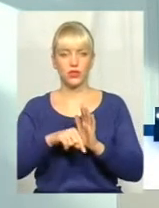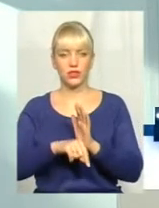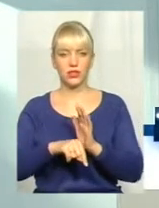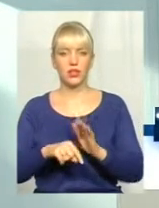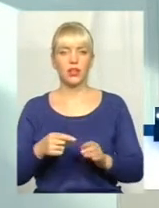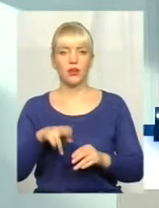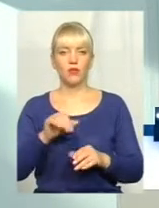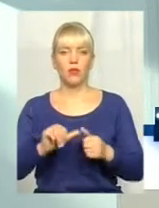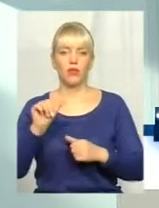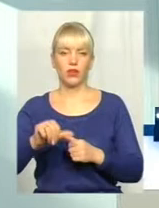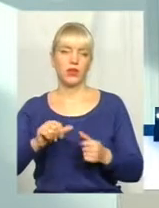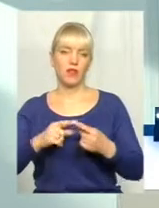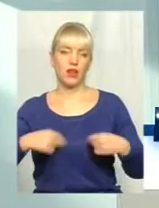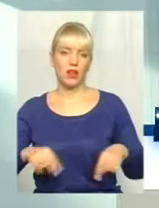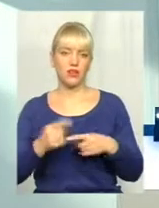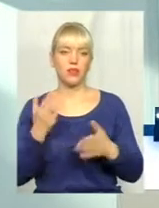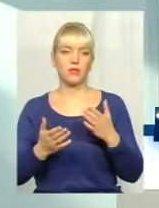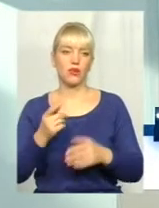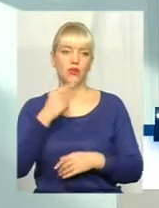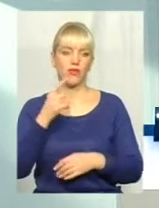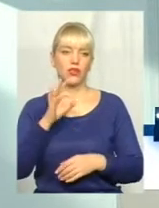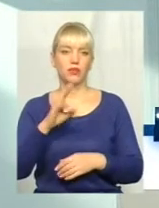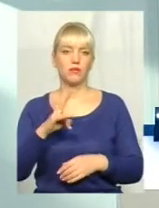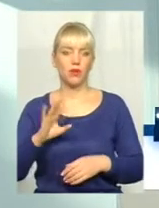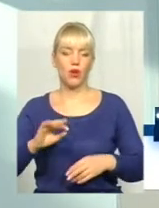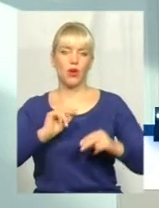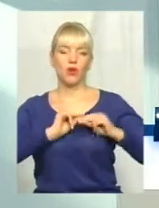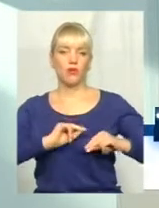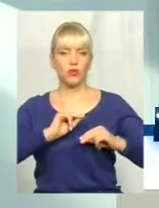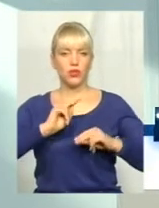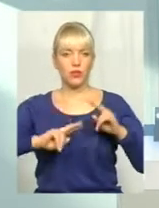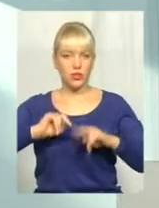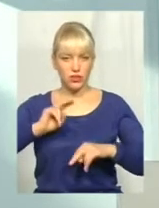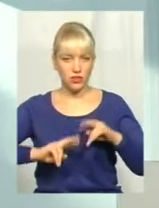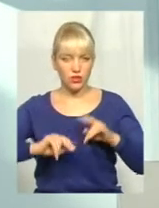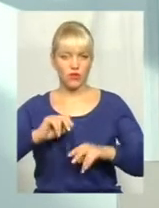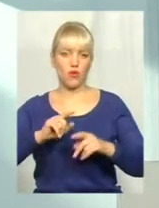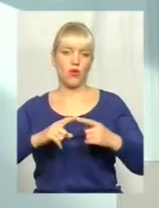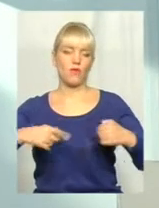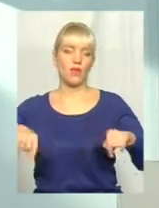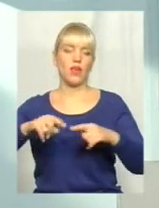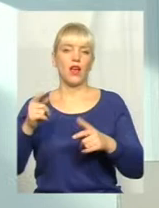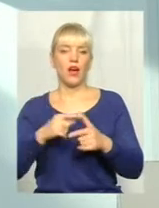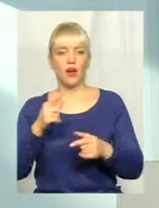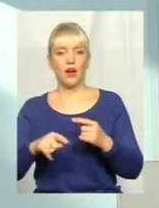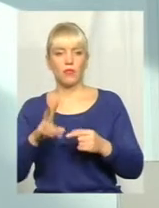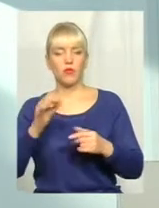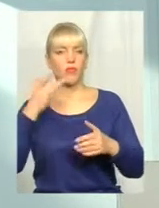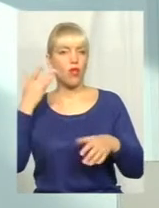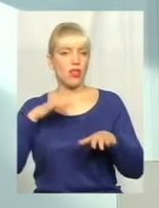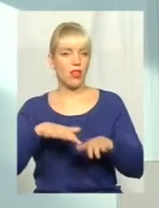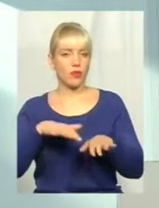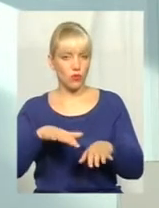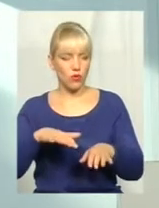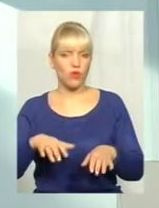по окремих галузях. Так, наприклад, взяти то саме будівництво, чи взяти легку промисловість,